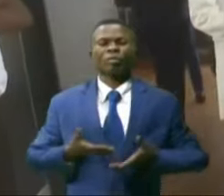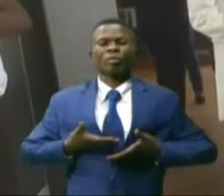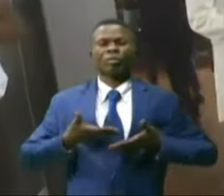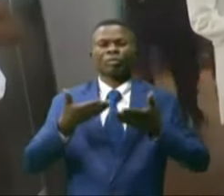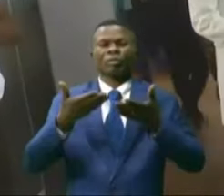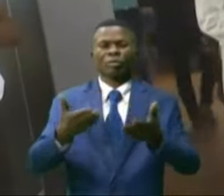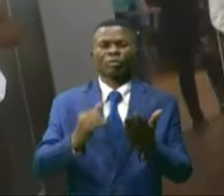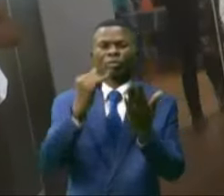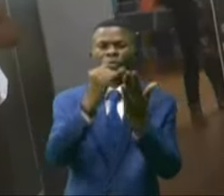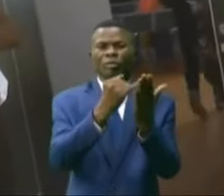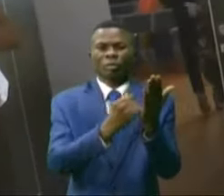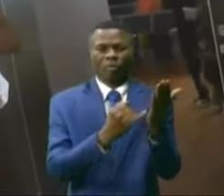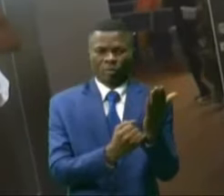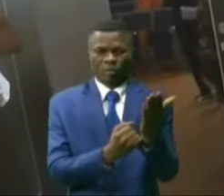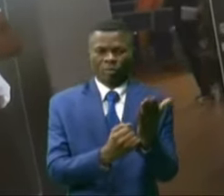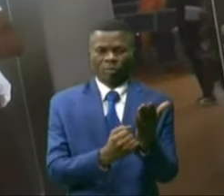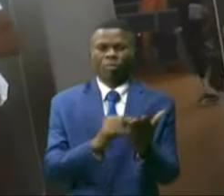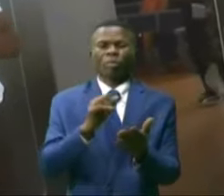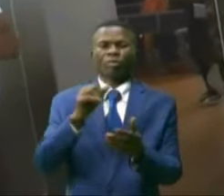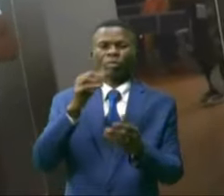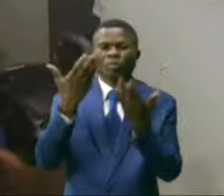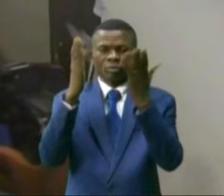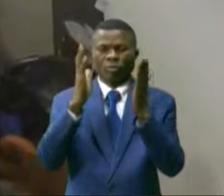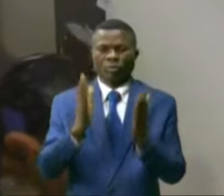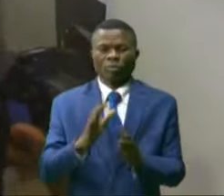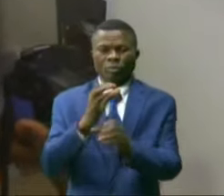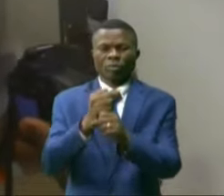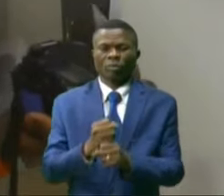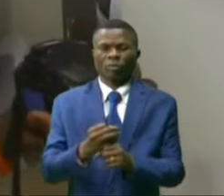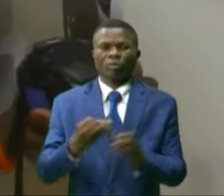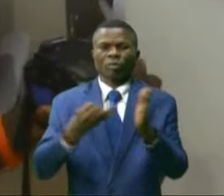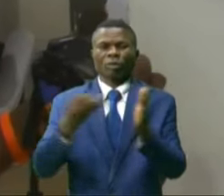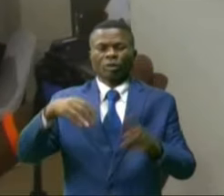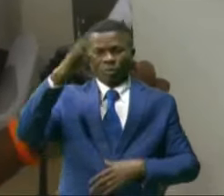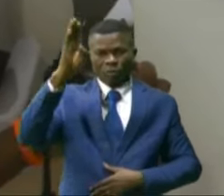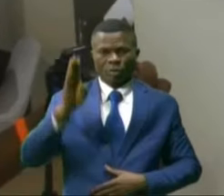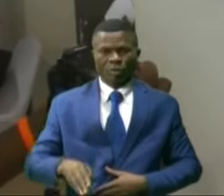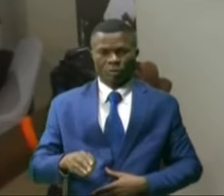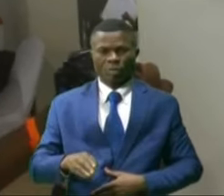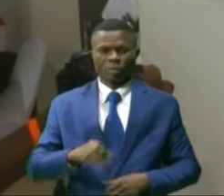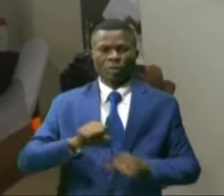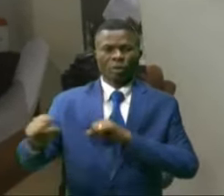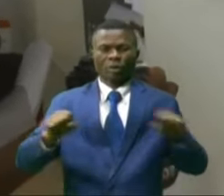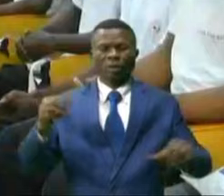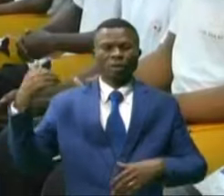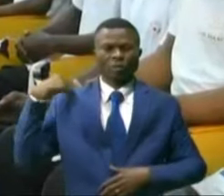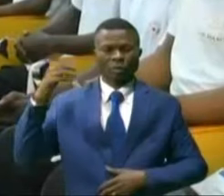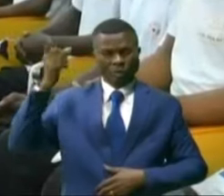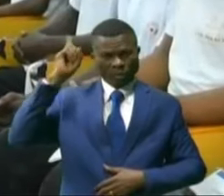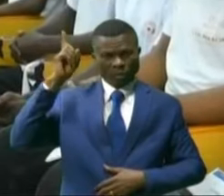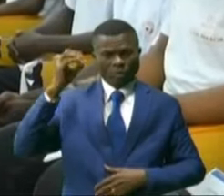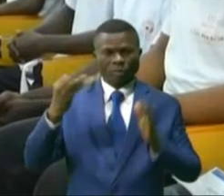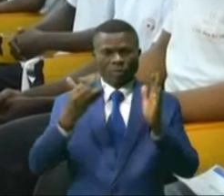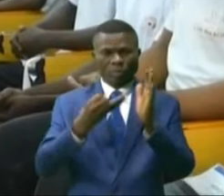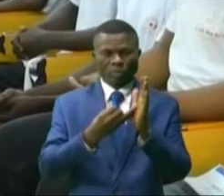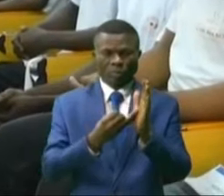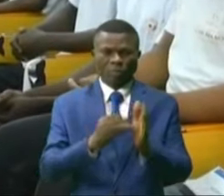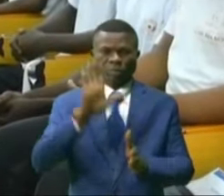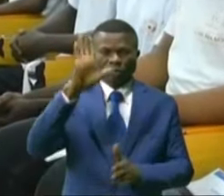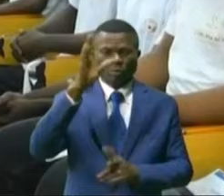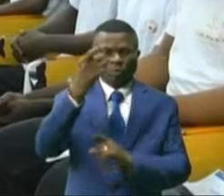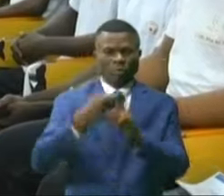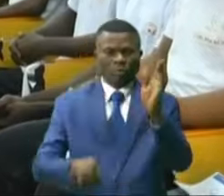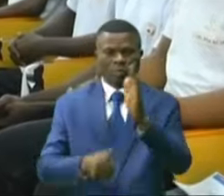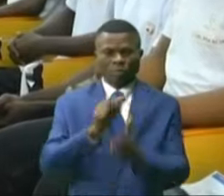à l'identification des récipiendaires ayant obtenu 70% et plus aux épreuves de l'examen d'État. Dimanche 5 novembre